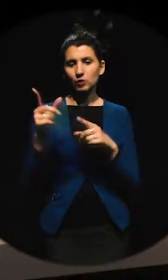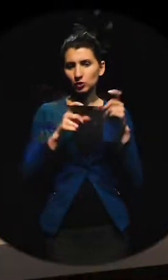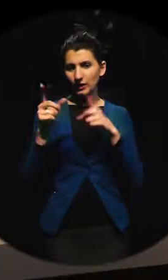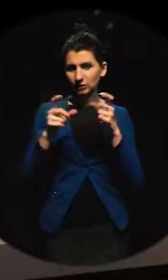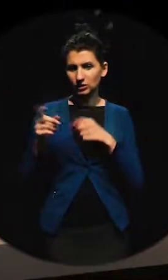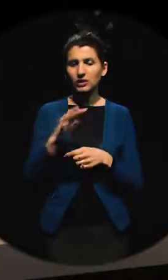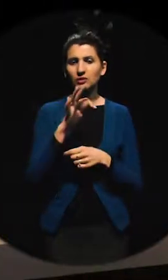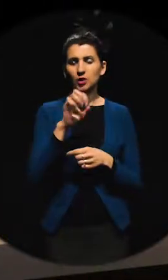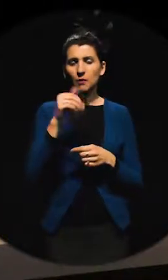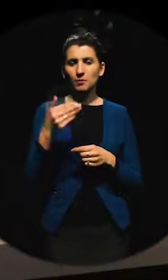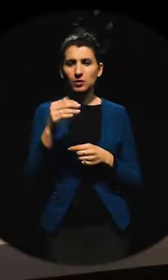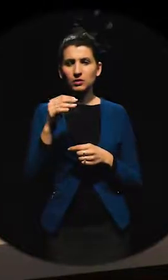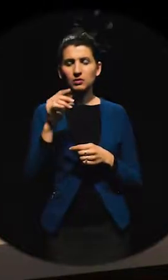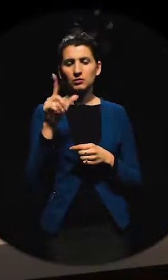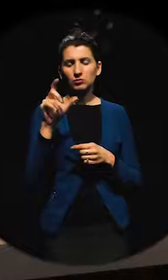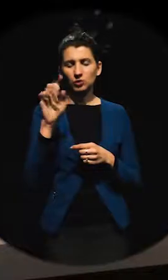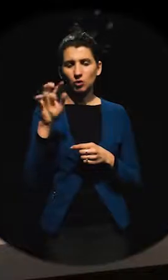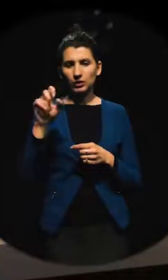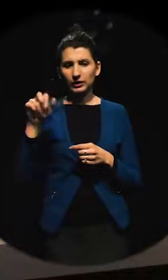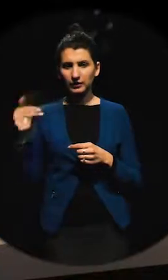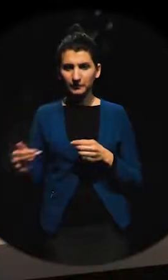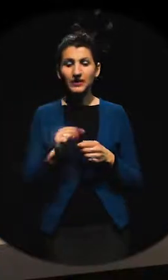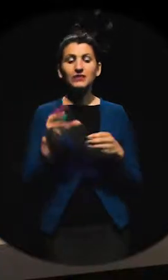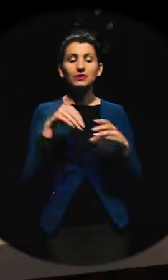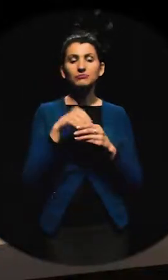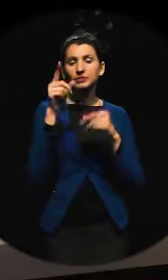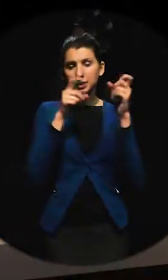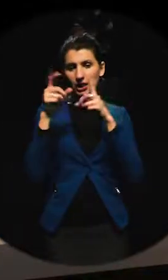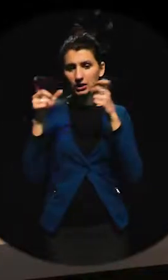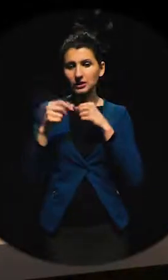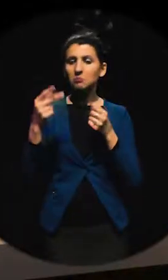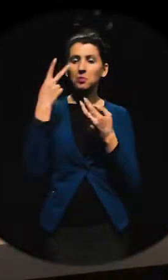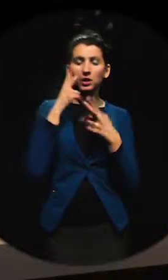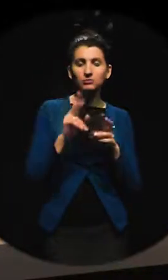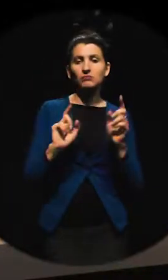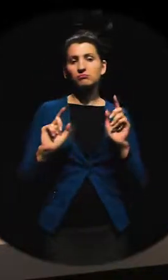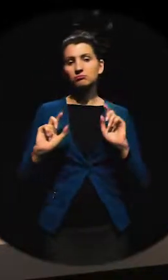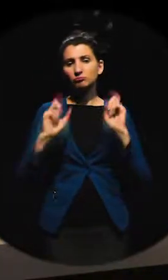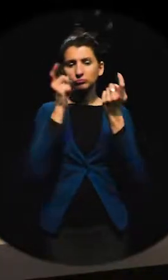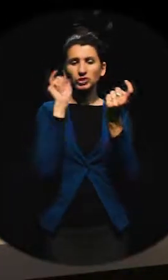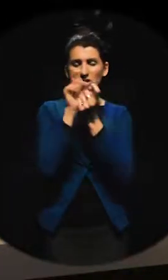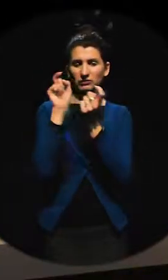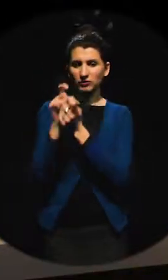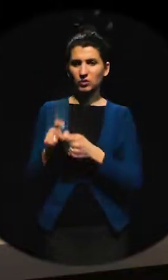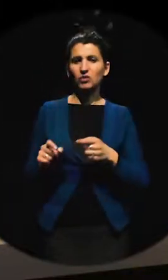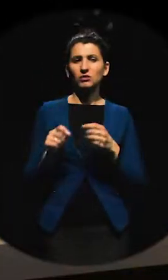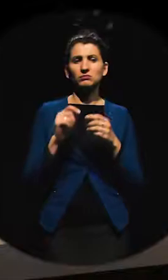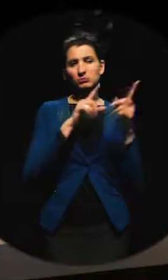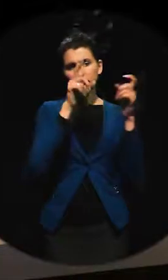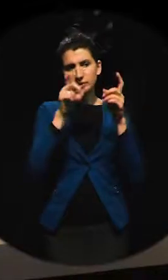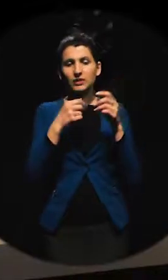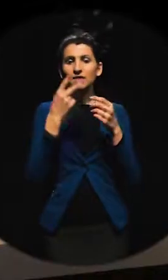jest fotografem dokumentującym protesty i działania aktywistów w Stanach Zjednoczonych od lat